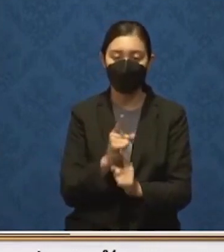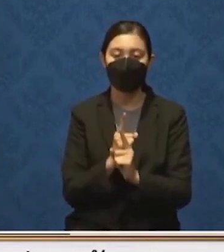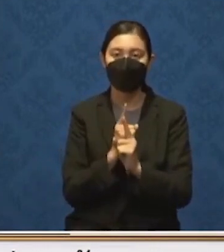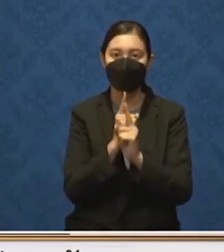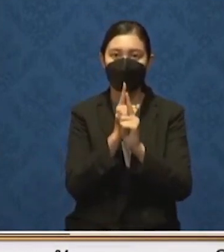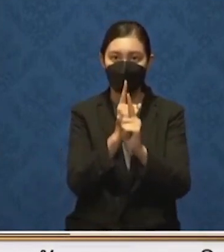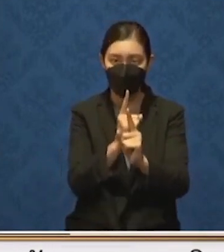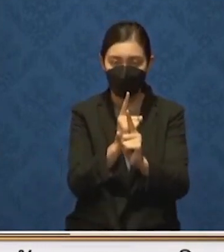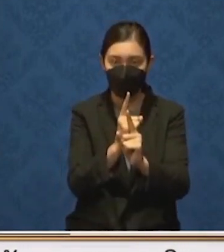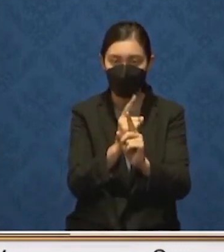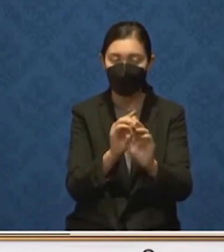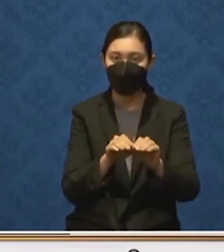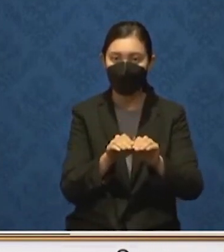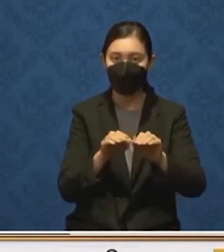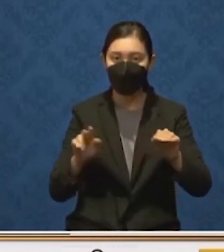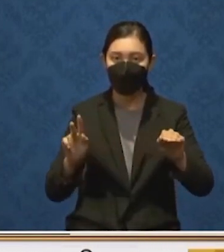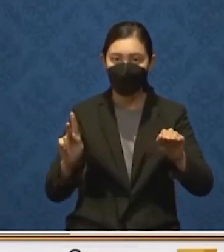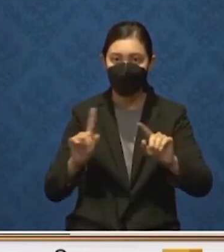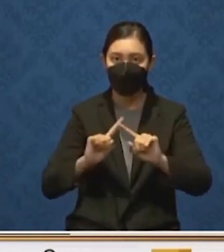กรมพัฒนาธุรกิจ